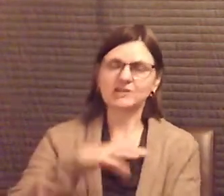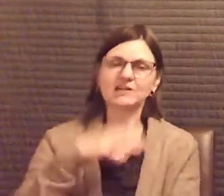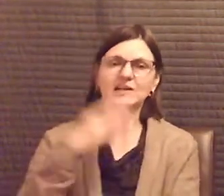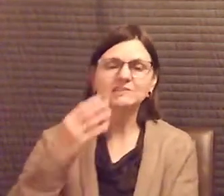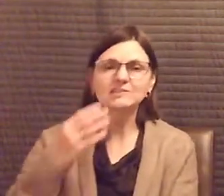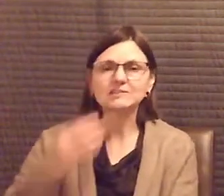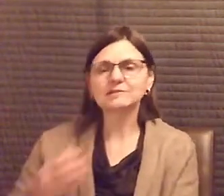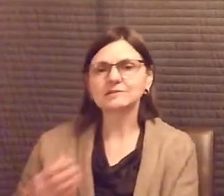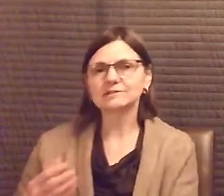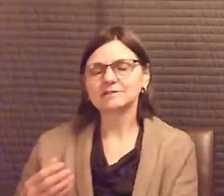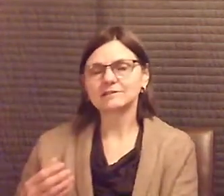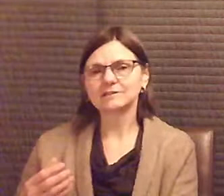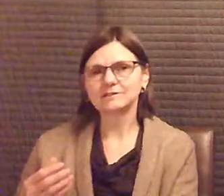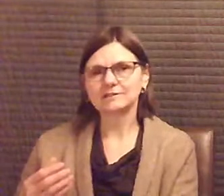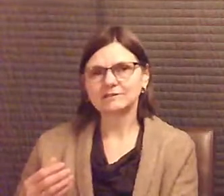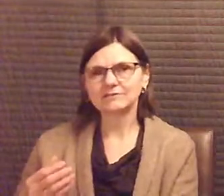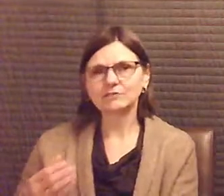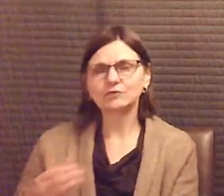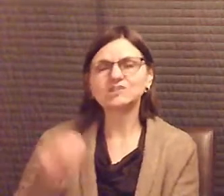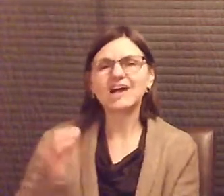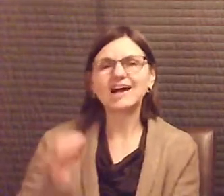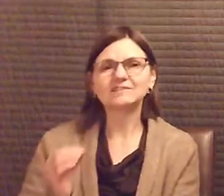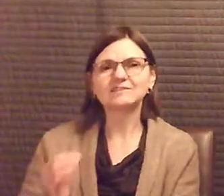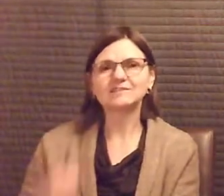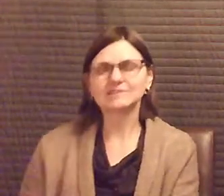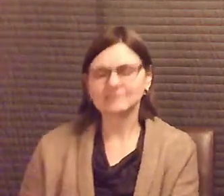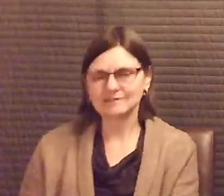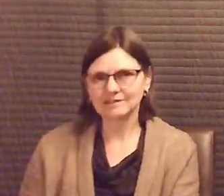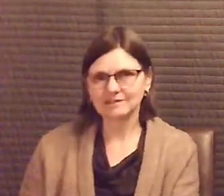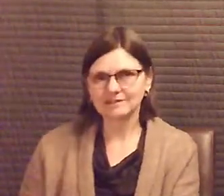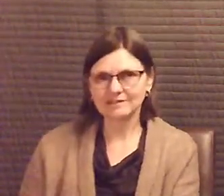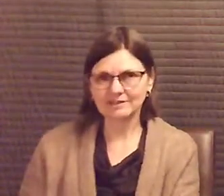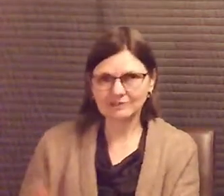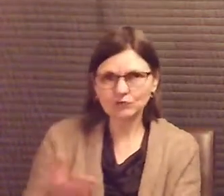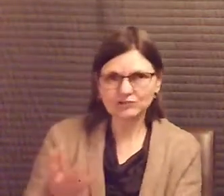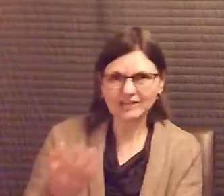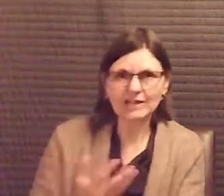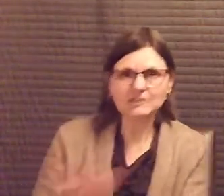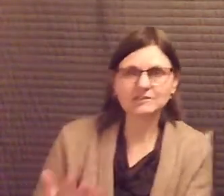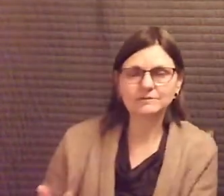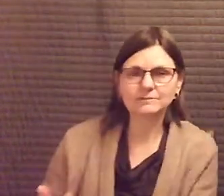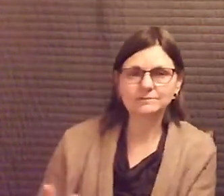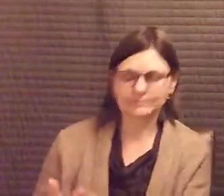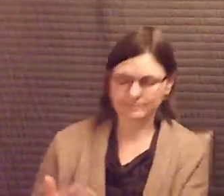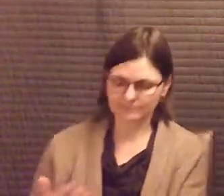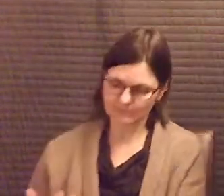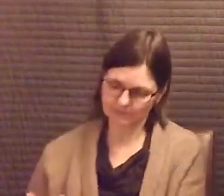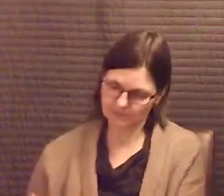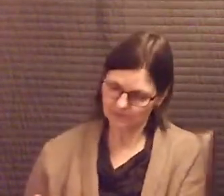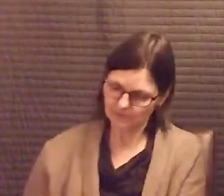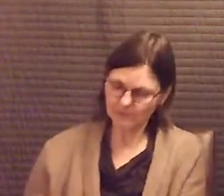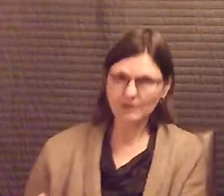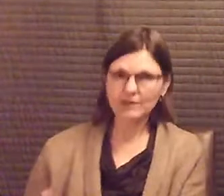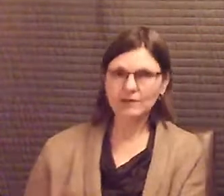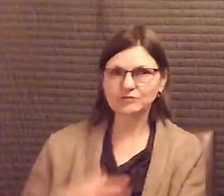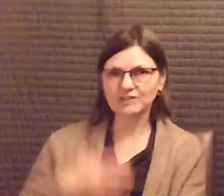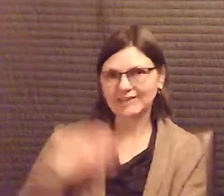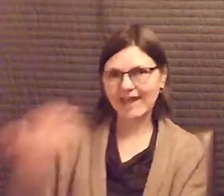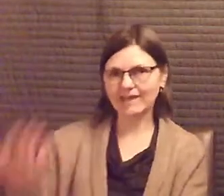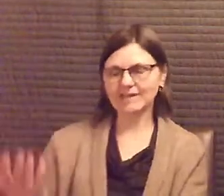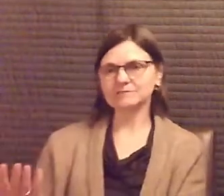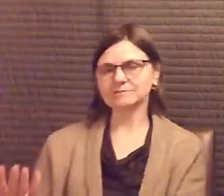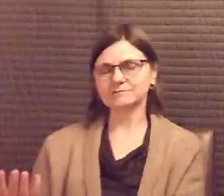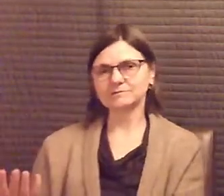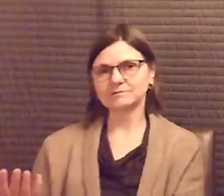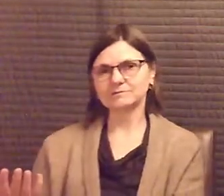verandert je karakter die kost den boer had het woord je hart is ook aan het werk is ons karakter is alle inclination is onze